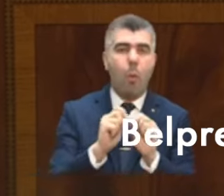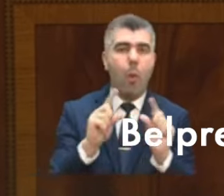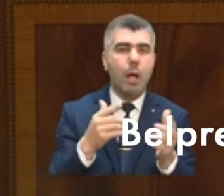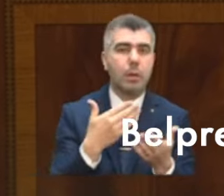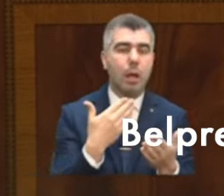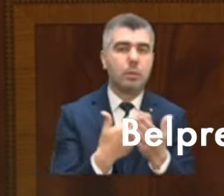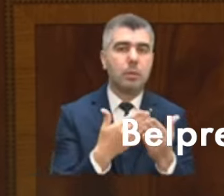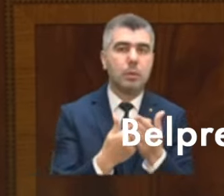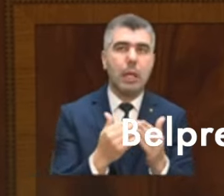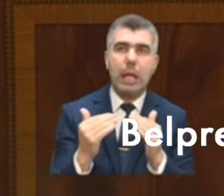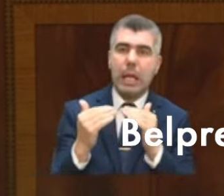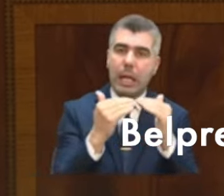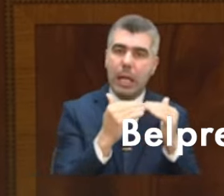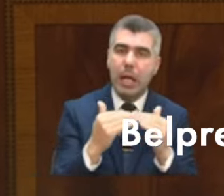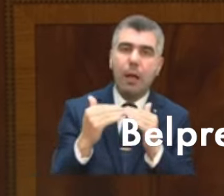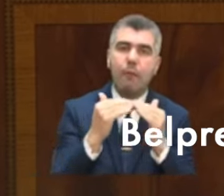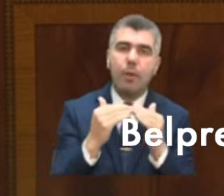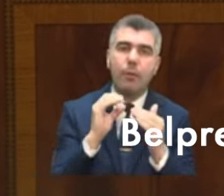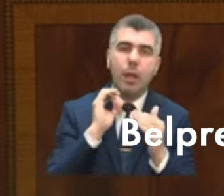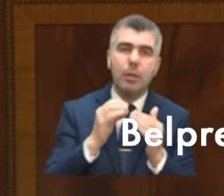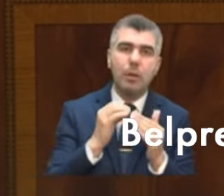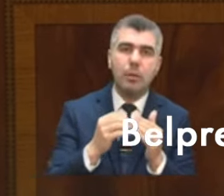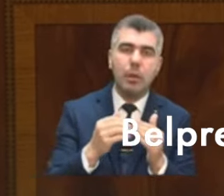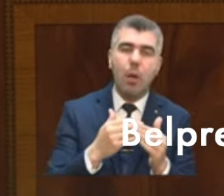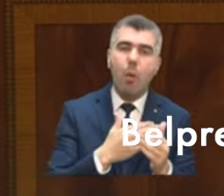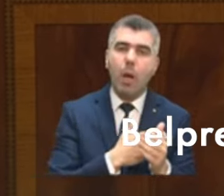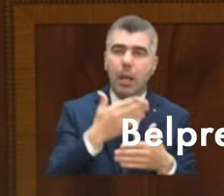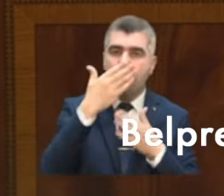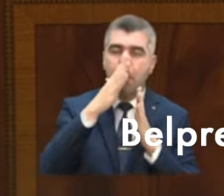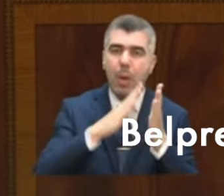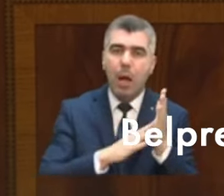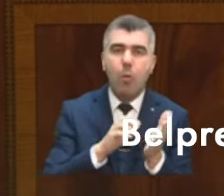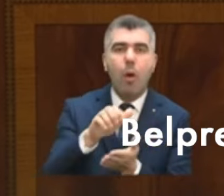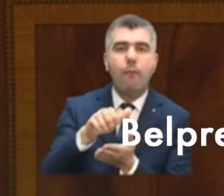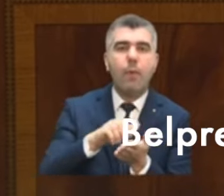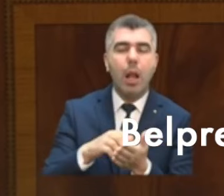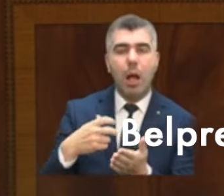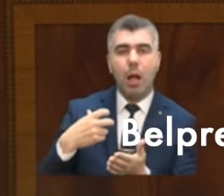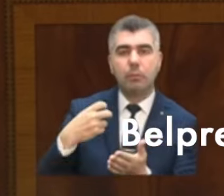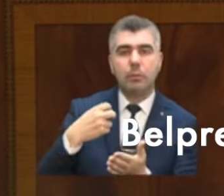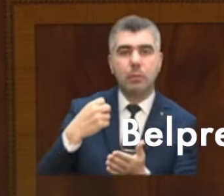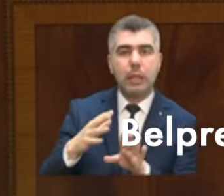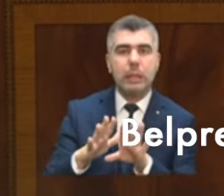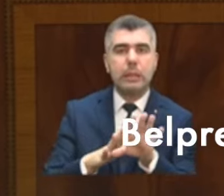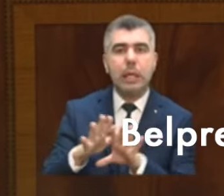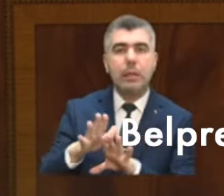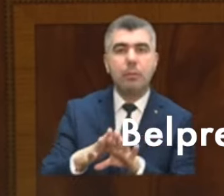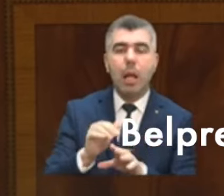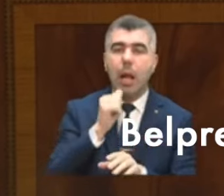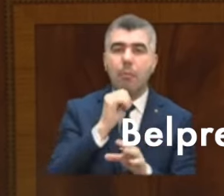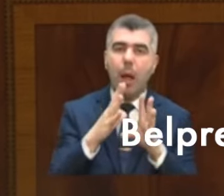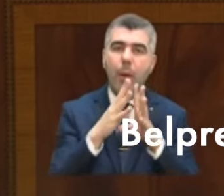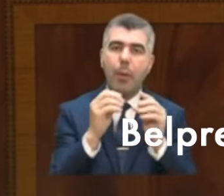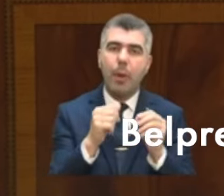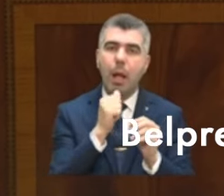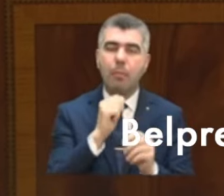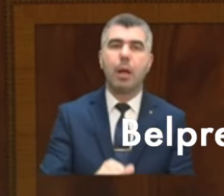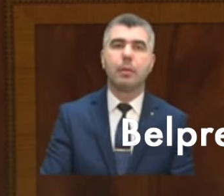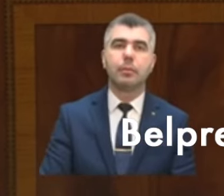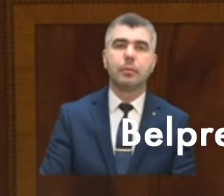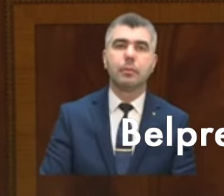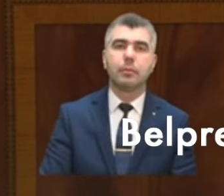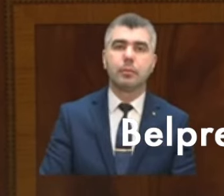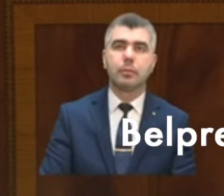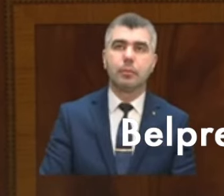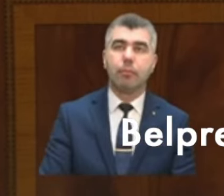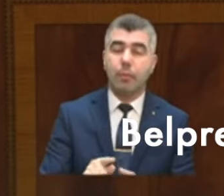تضمن المساواه في التعامل بين المواطن البسيط والفلاحين الكبار في مجال تدبير ازمه ندره الماء